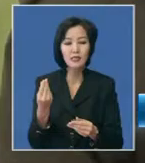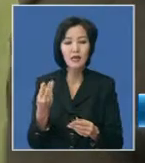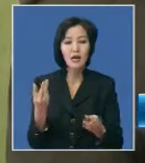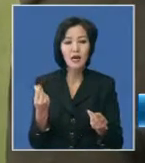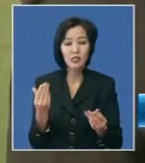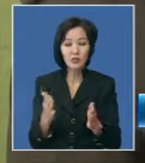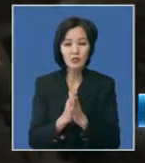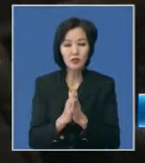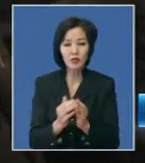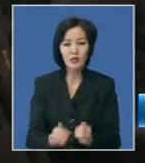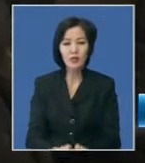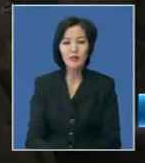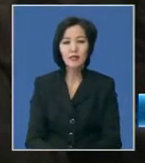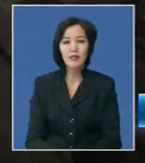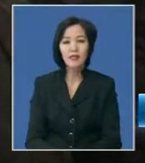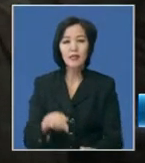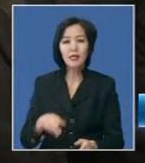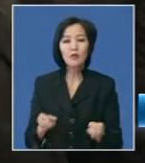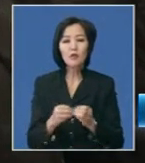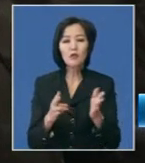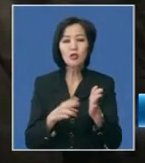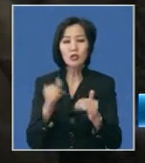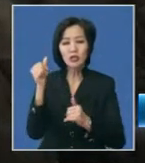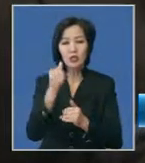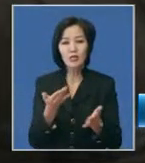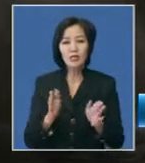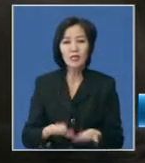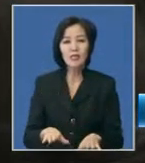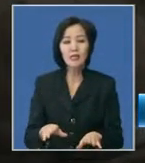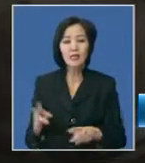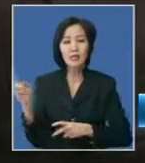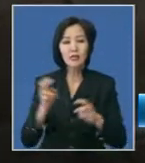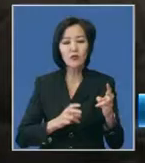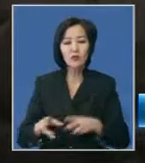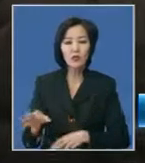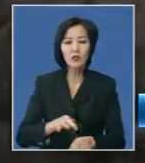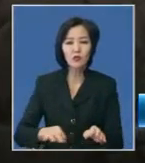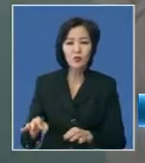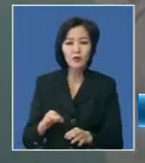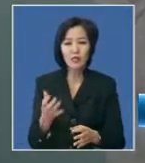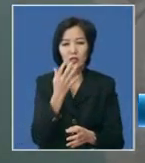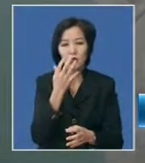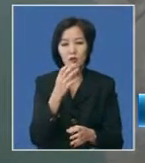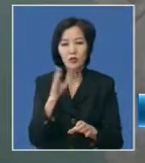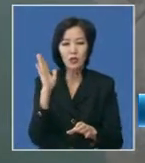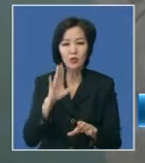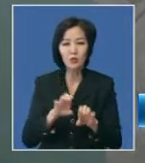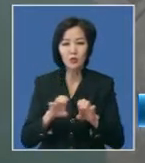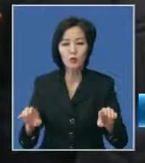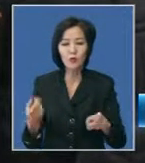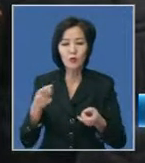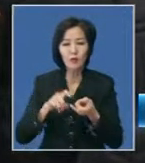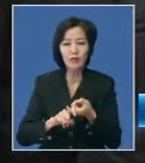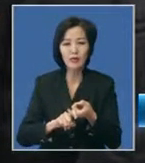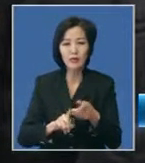қаражатта сұрадық. Ал енді 2017 жылы қалған индустриялық жобаның жылу жүйесі мен су құбырын тарту жұмыстары қолға